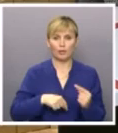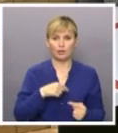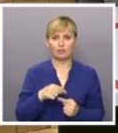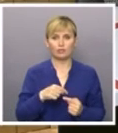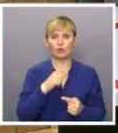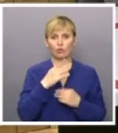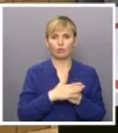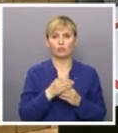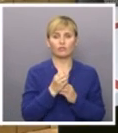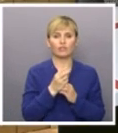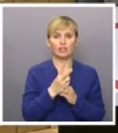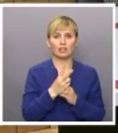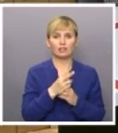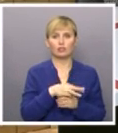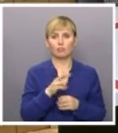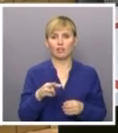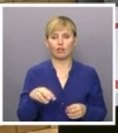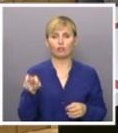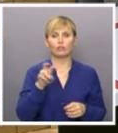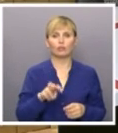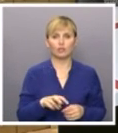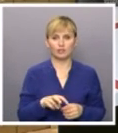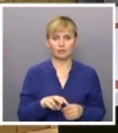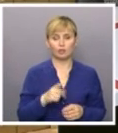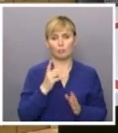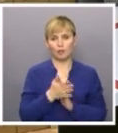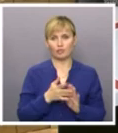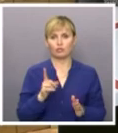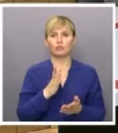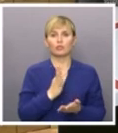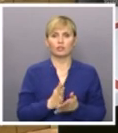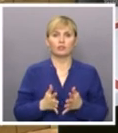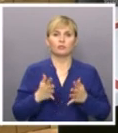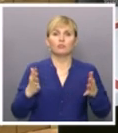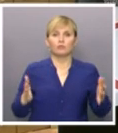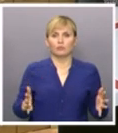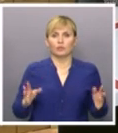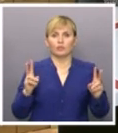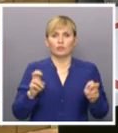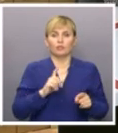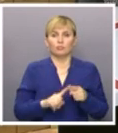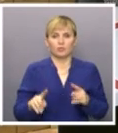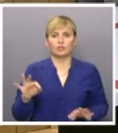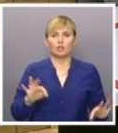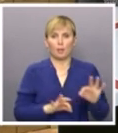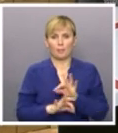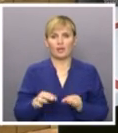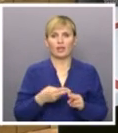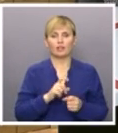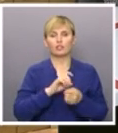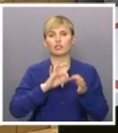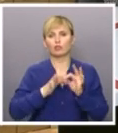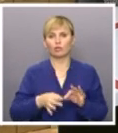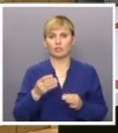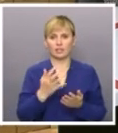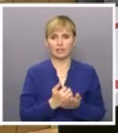в размере 12 миллионов долларов. Понятно, что есть гораздо более, значит, видимо, быстрые проекты, поэтому очень сложно найти деньги. И